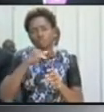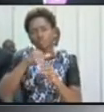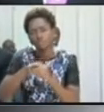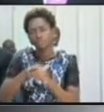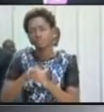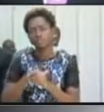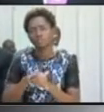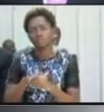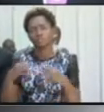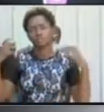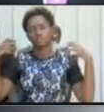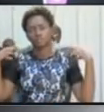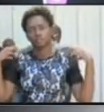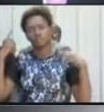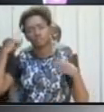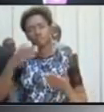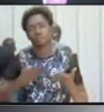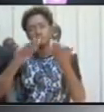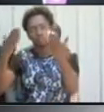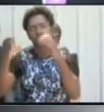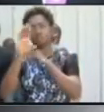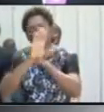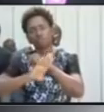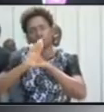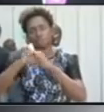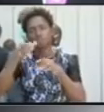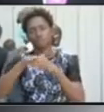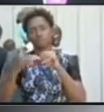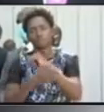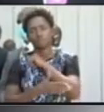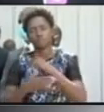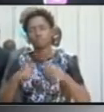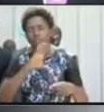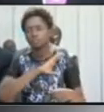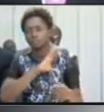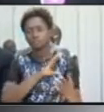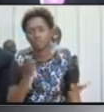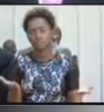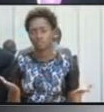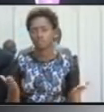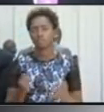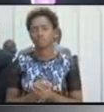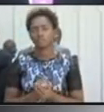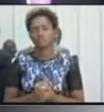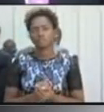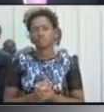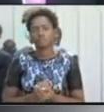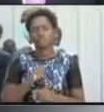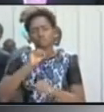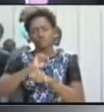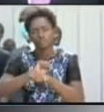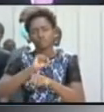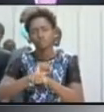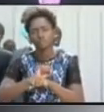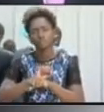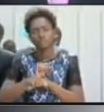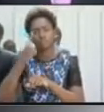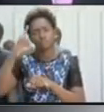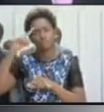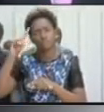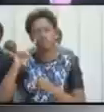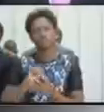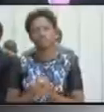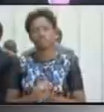dans l'autorité qui a pour mettre sécurité dans le pays. La police en particulier, notre travail pour que